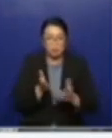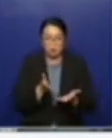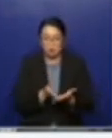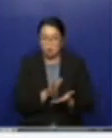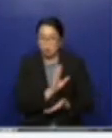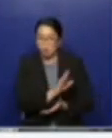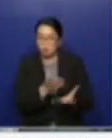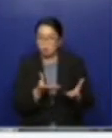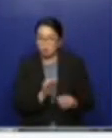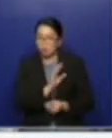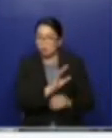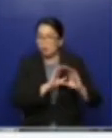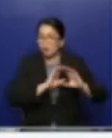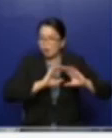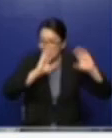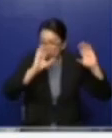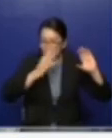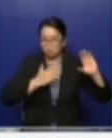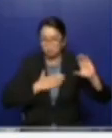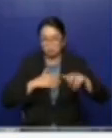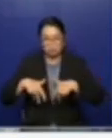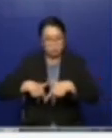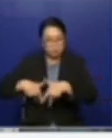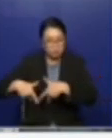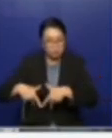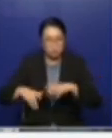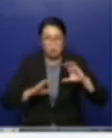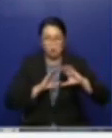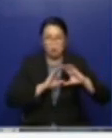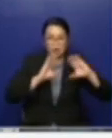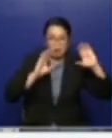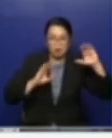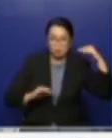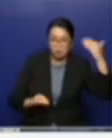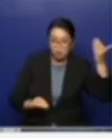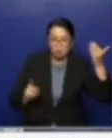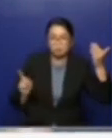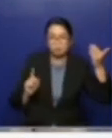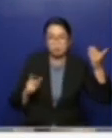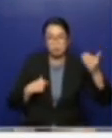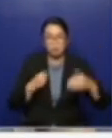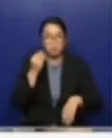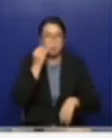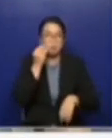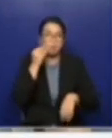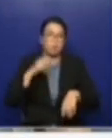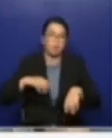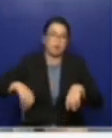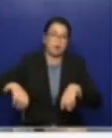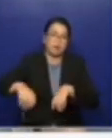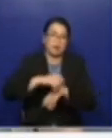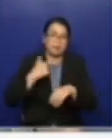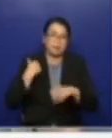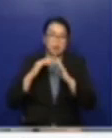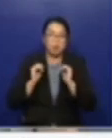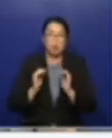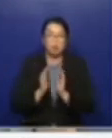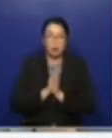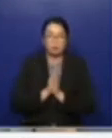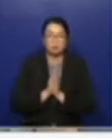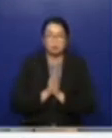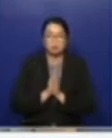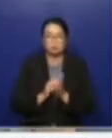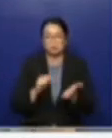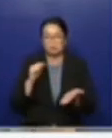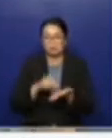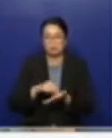บางที่บอกว่าหน่วยงานของรัฐเนี่ยมาก่อนจะสังเกตได้ว่าหมู่บ้านใดที่มีวัดเขาจะเขียนไว้ในสีม